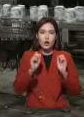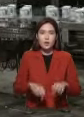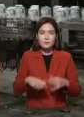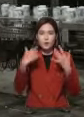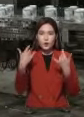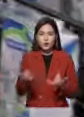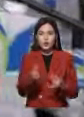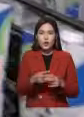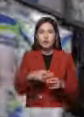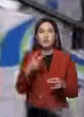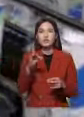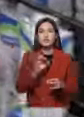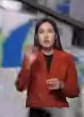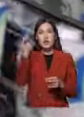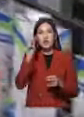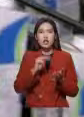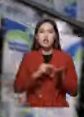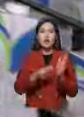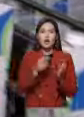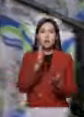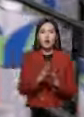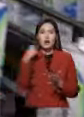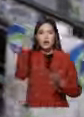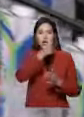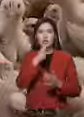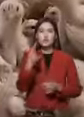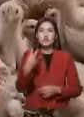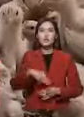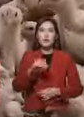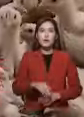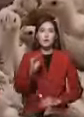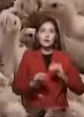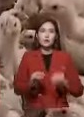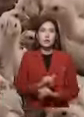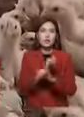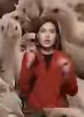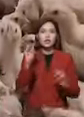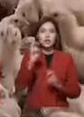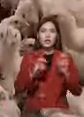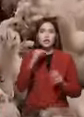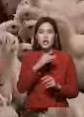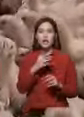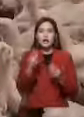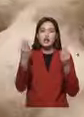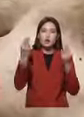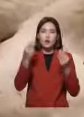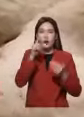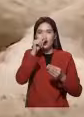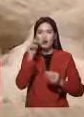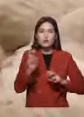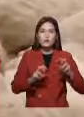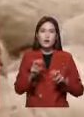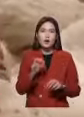сүт фермасын салу жоспарда бар. Сондай-ақ жылына 120 мың тоннадан астам ет өндіретін 15 ірі құс фабрикасы